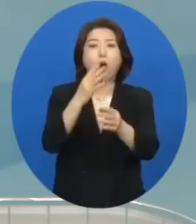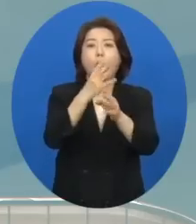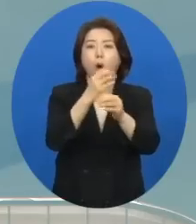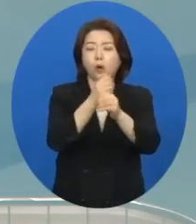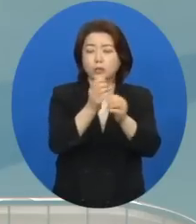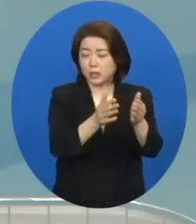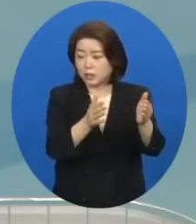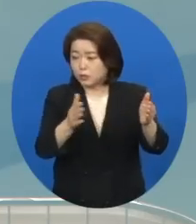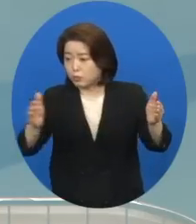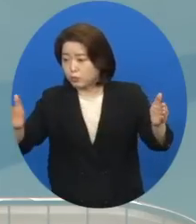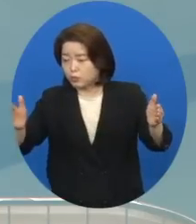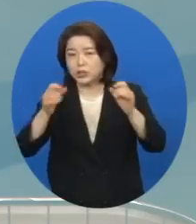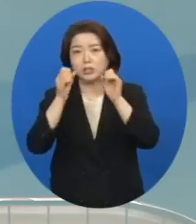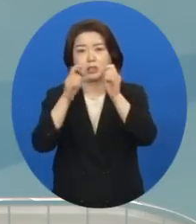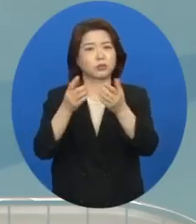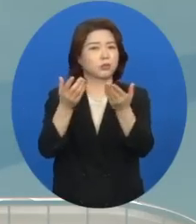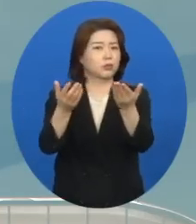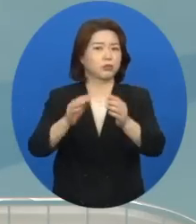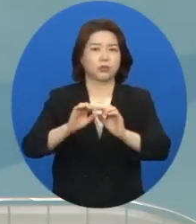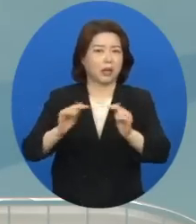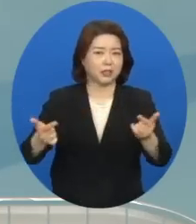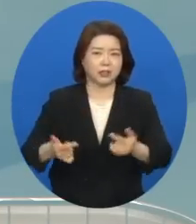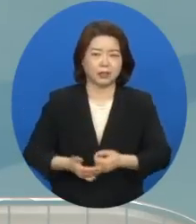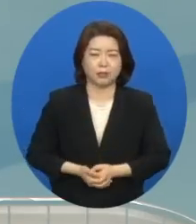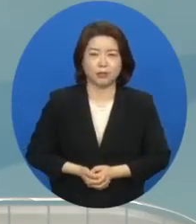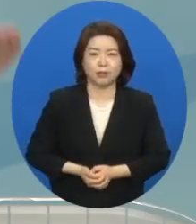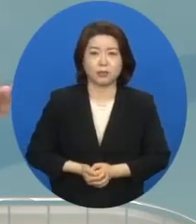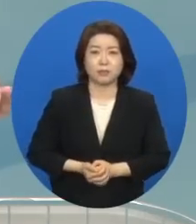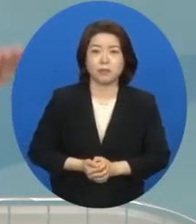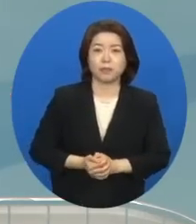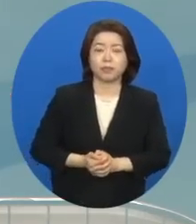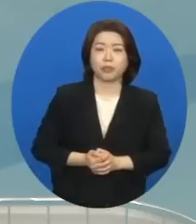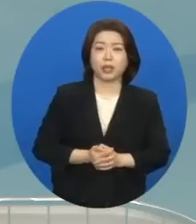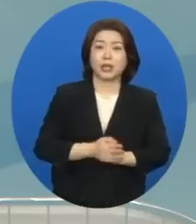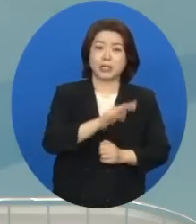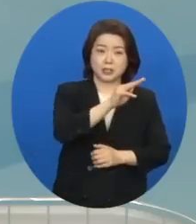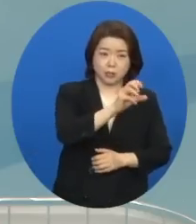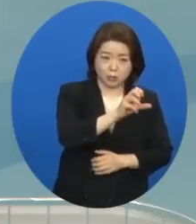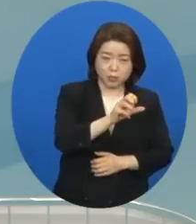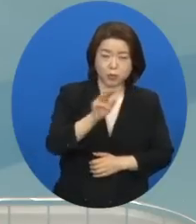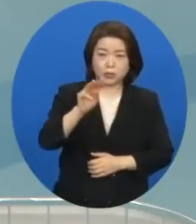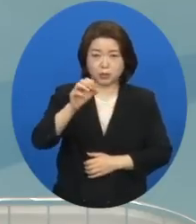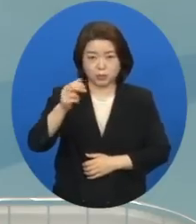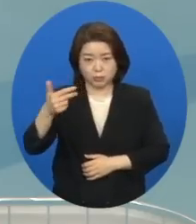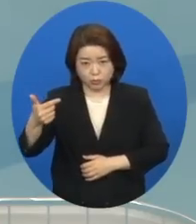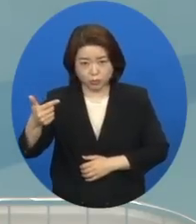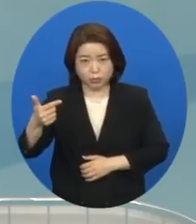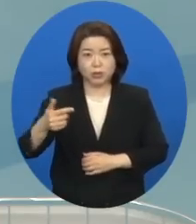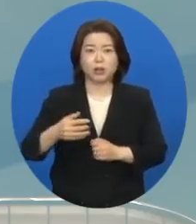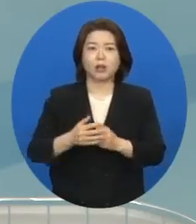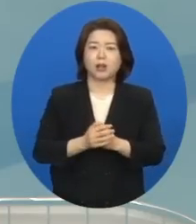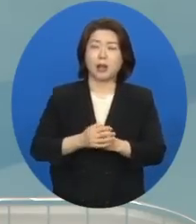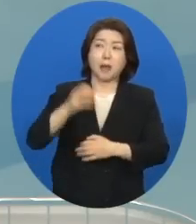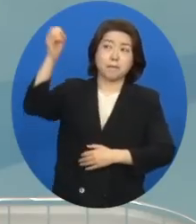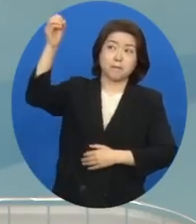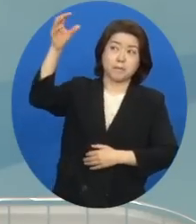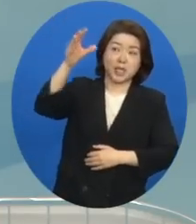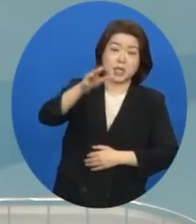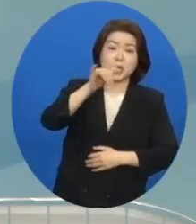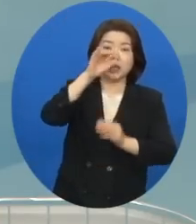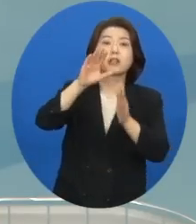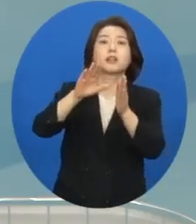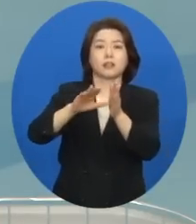언제까지나 주어지는 기회는 아니라는 거예요. 35절에도 36절에도 빛이 있는